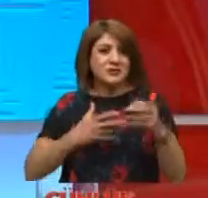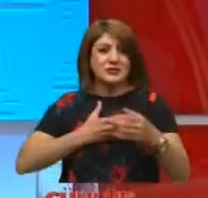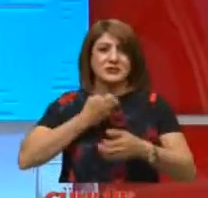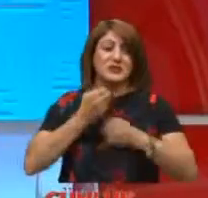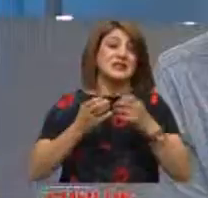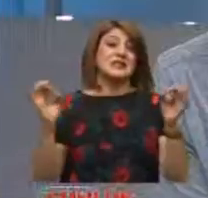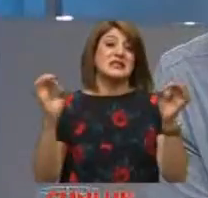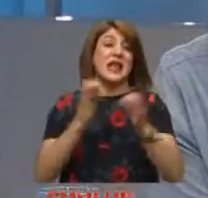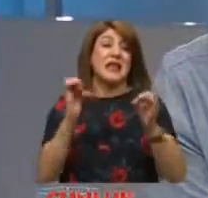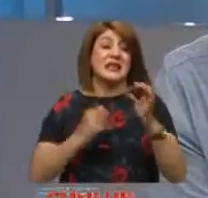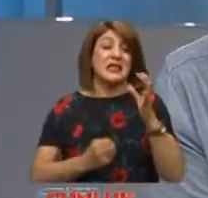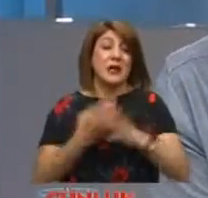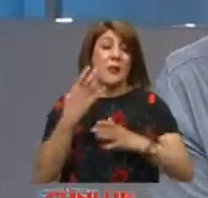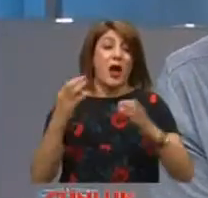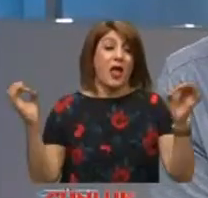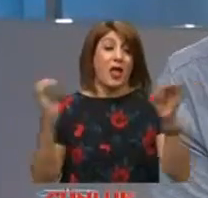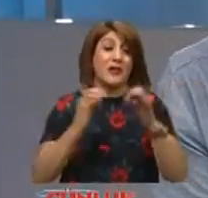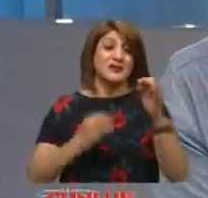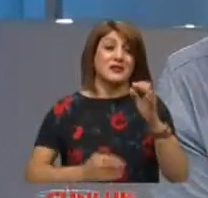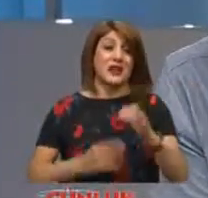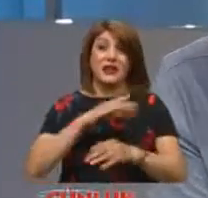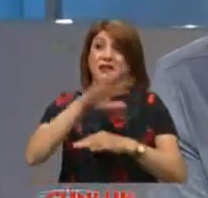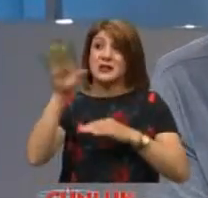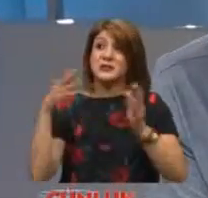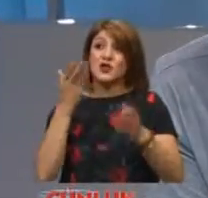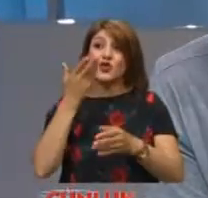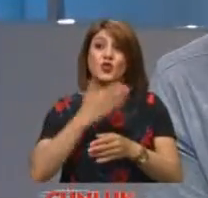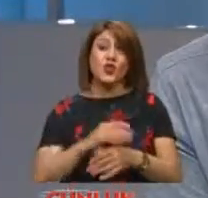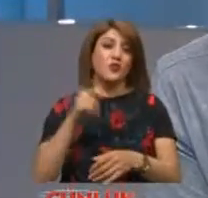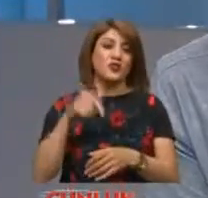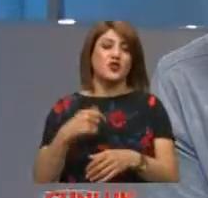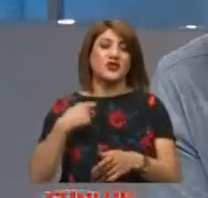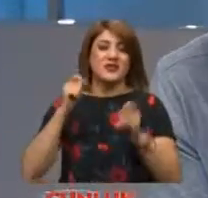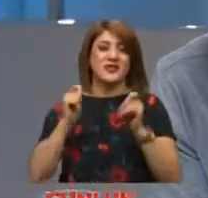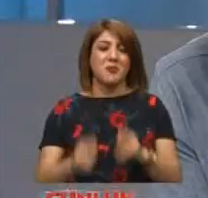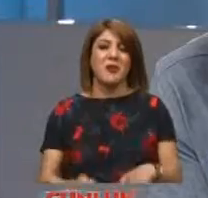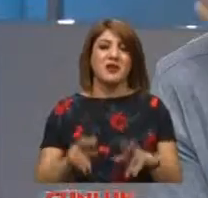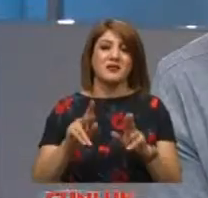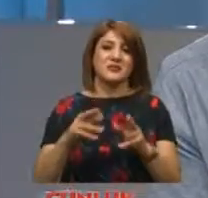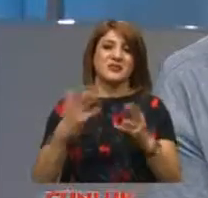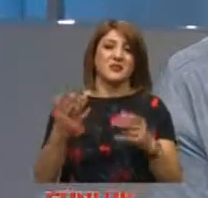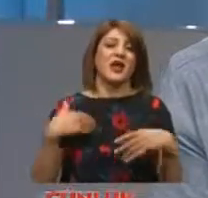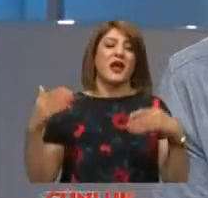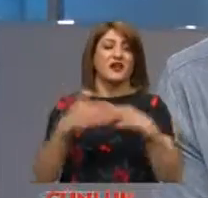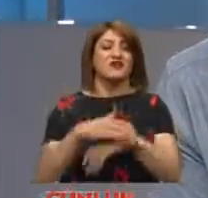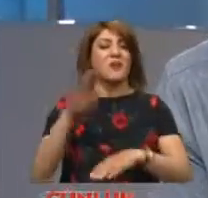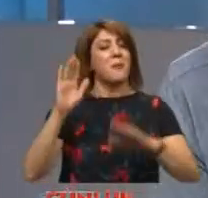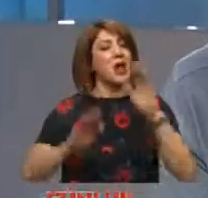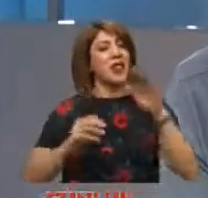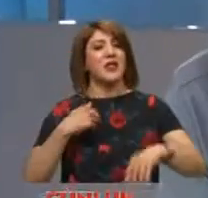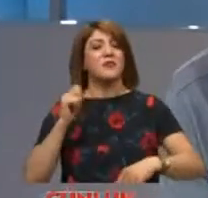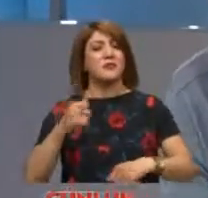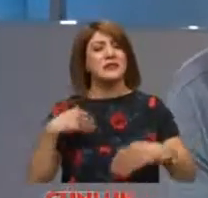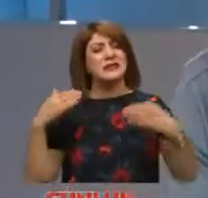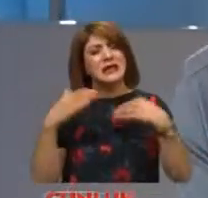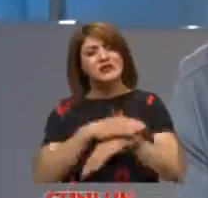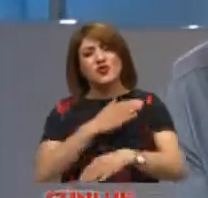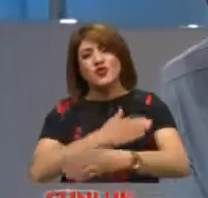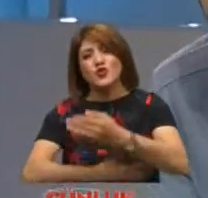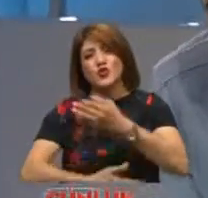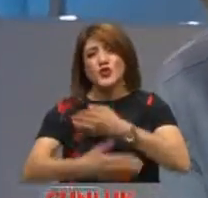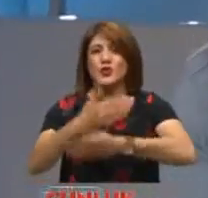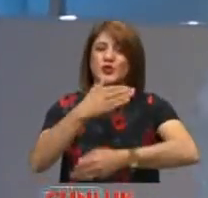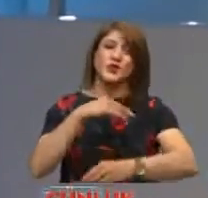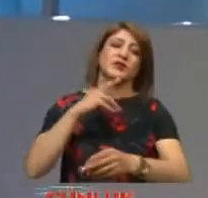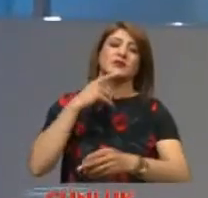erken saatleri muhtemelen alarm kurdu hani kimsenin olmadığı bunu saat. Bunu yaparsam bugün yaparım. Sabah da şey dedi, akşam eylemdeydim bütün gece yorulduk diye.